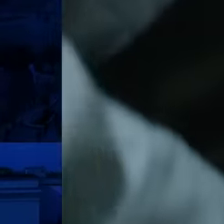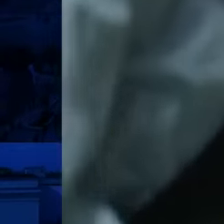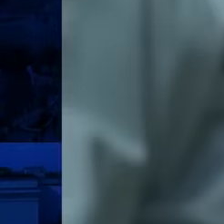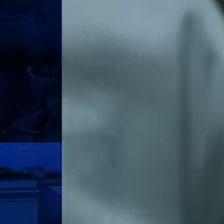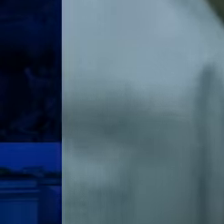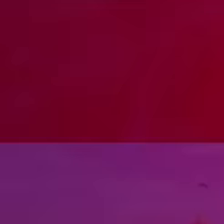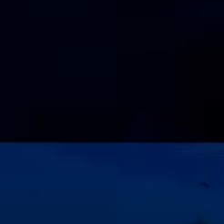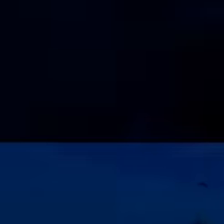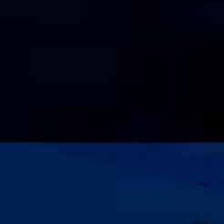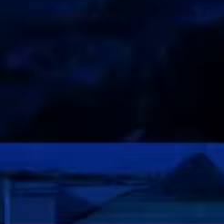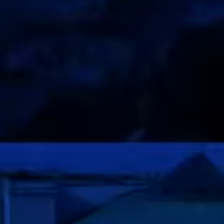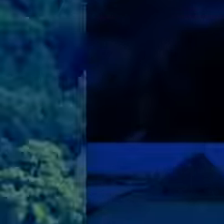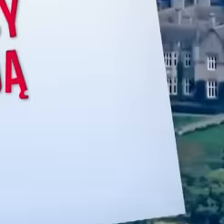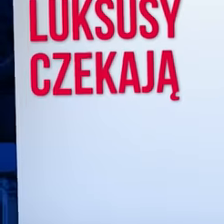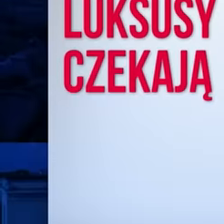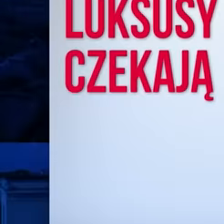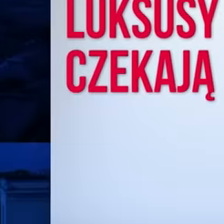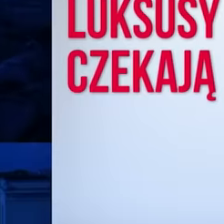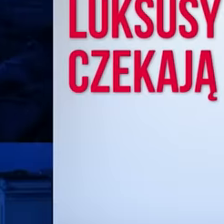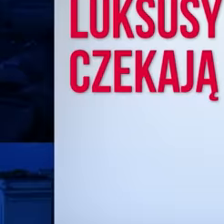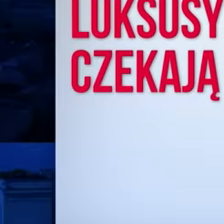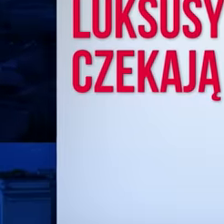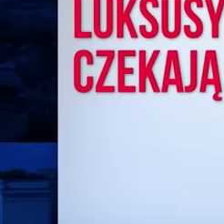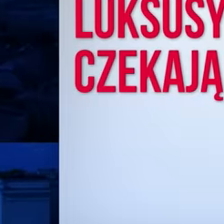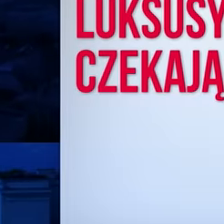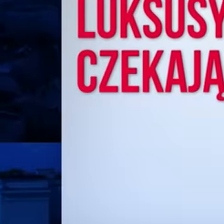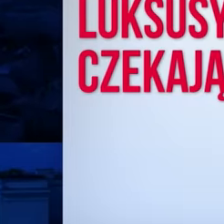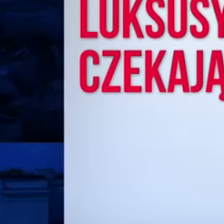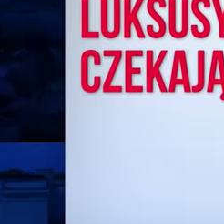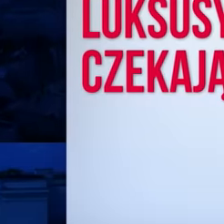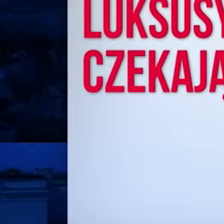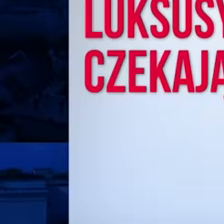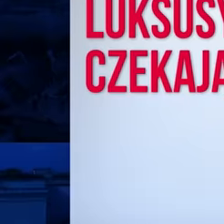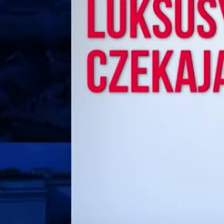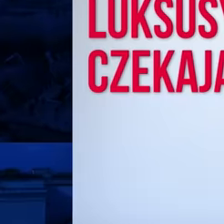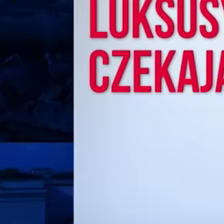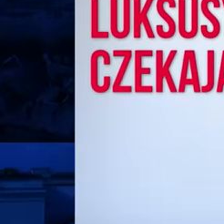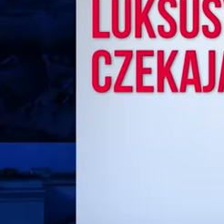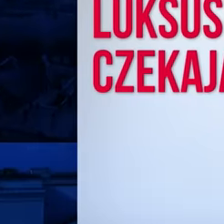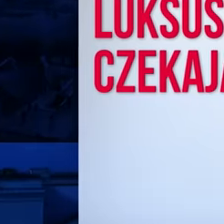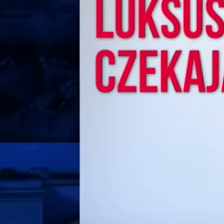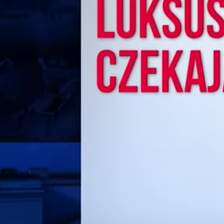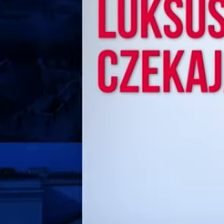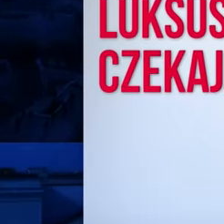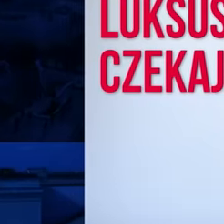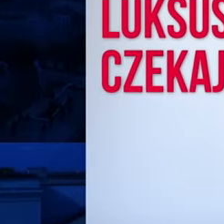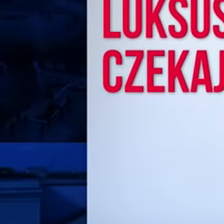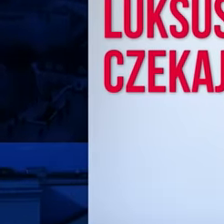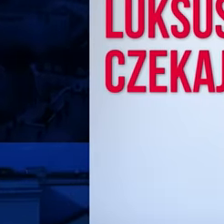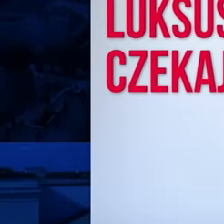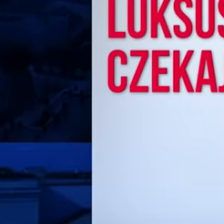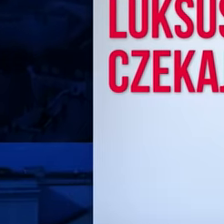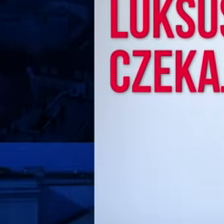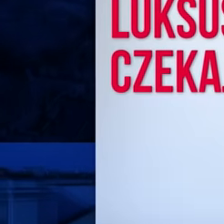do wspólnego chrupania. W lipcu król Karol III zaprasza do Szkocji. Po raz pierwszy od ponad półtora wieku będzie można